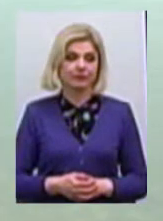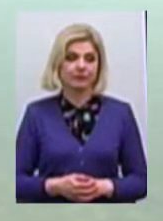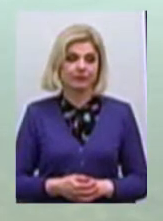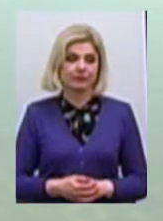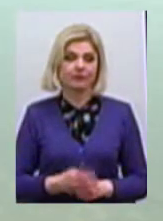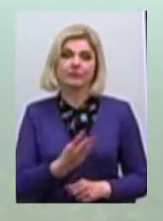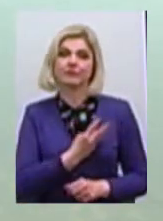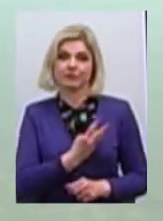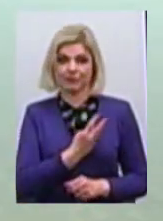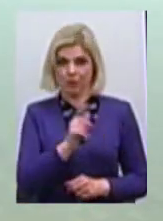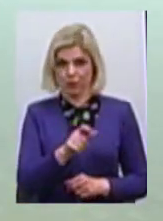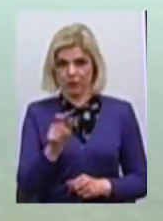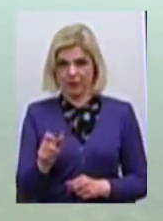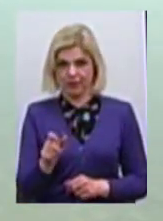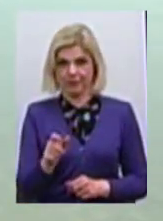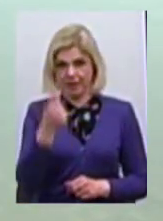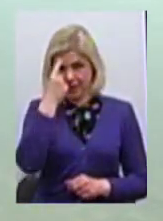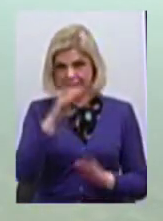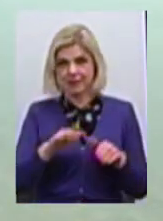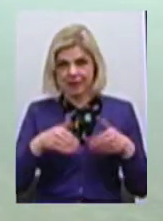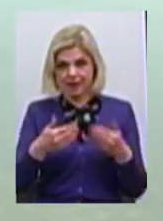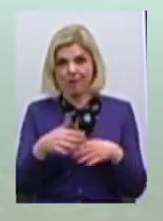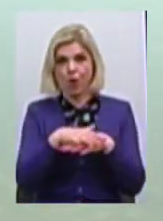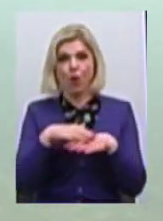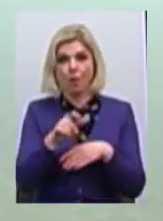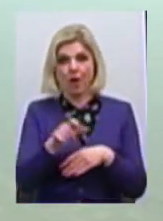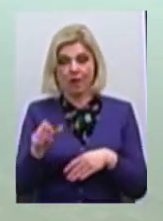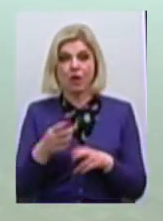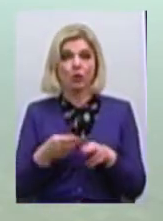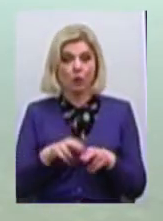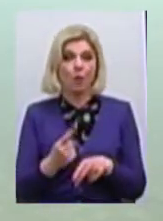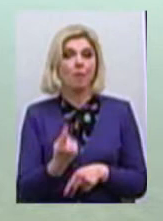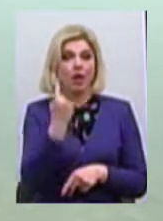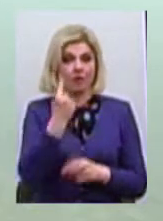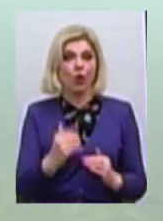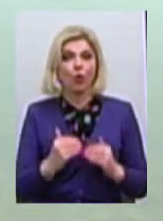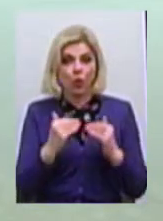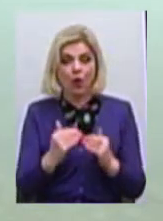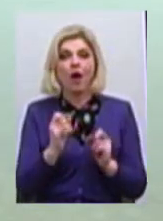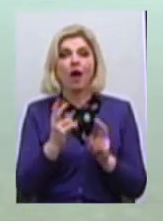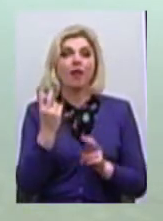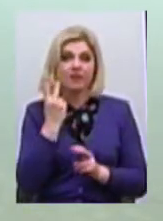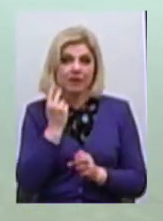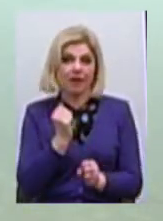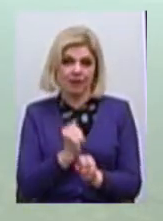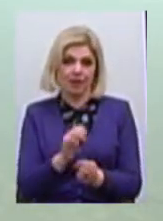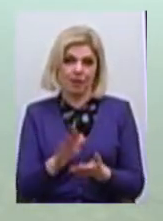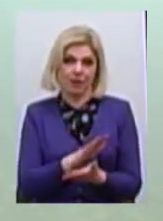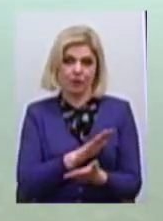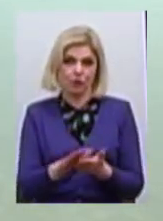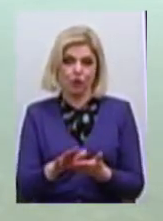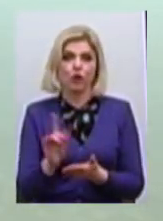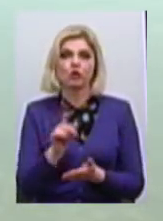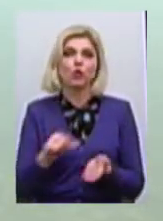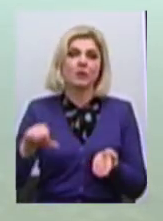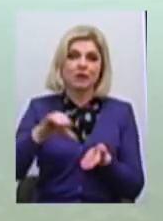ініціативи громади. Тому ми перші кроки робимо, як завжди, безкоштовно, для того, щоб